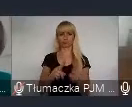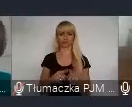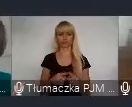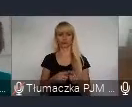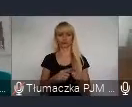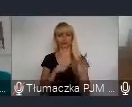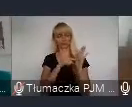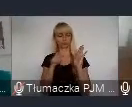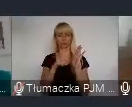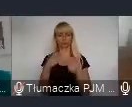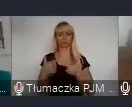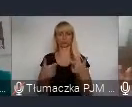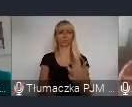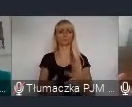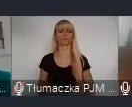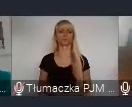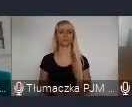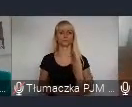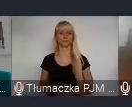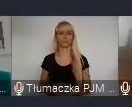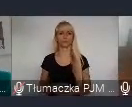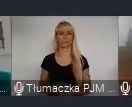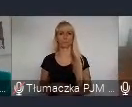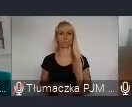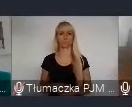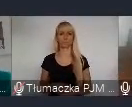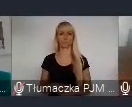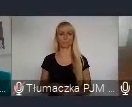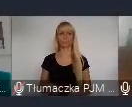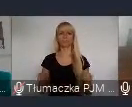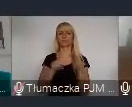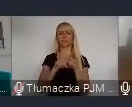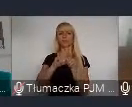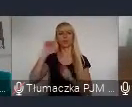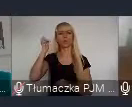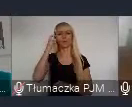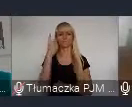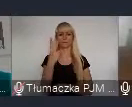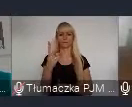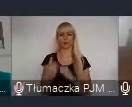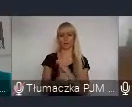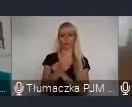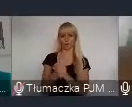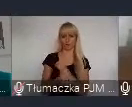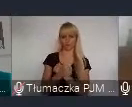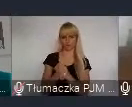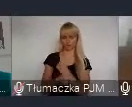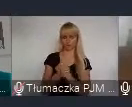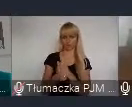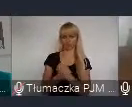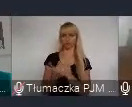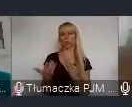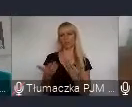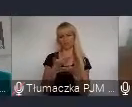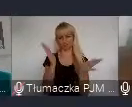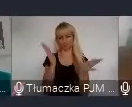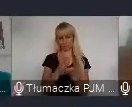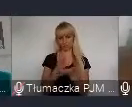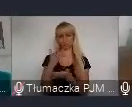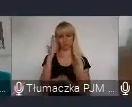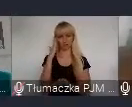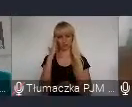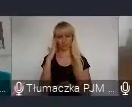I takie dwa główne motywy interwencji, one są znane Państwu, występują już od lat, to znaczy